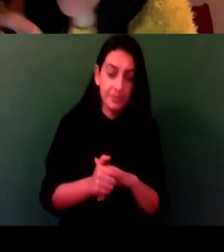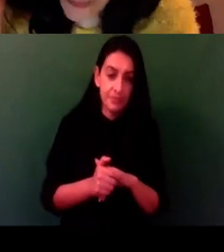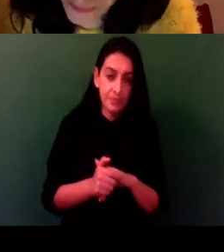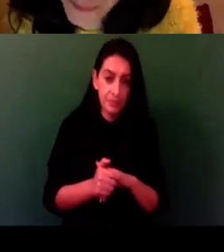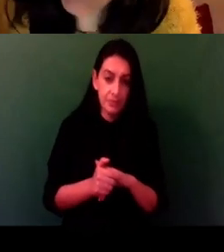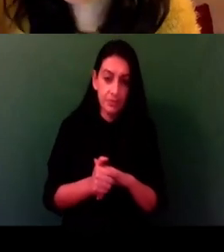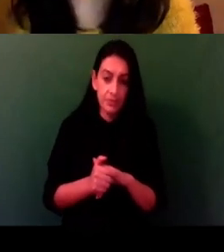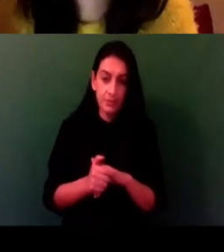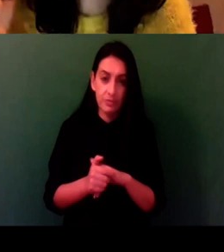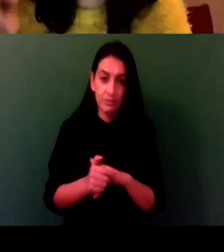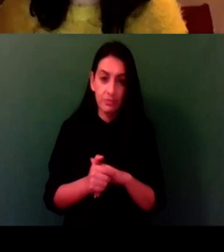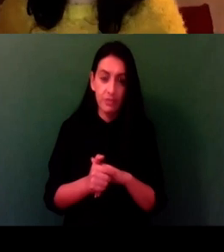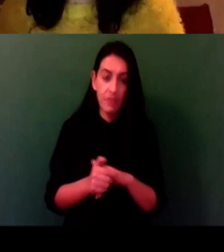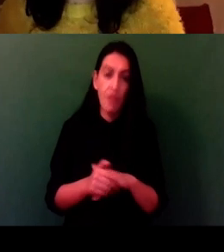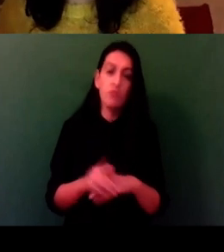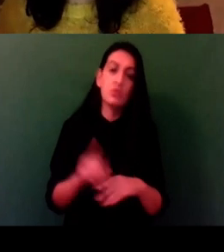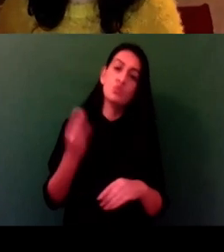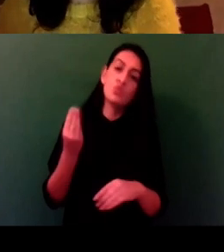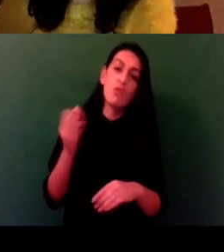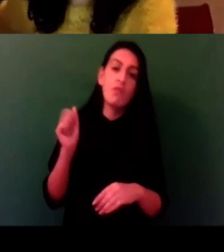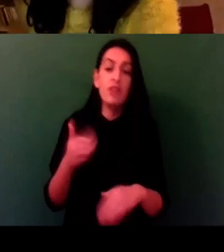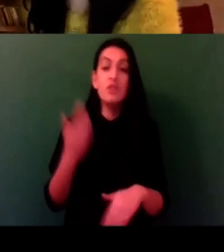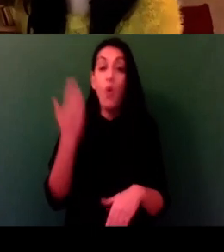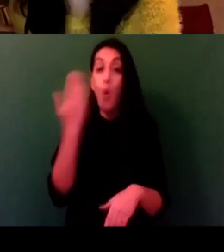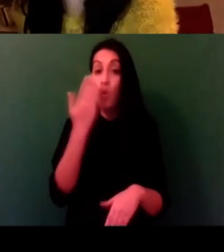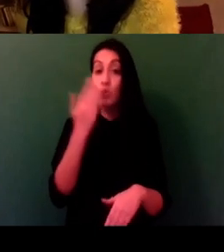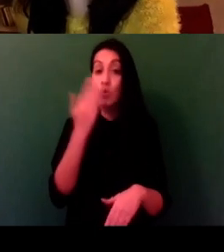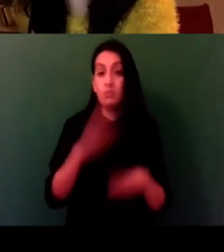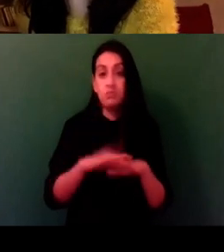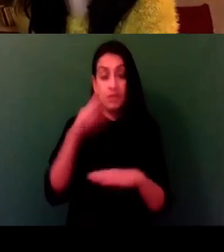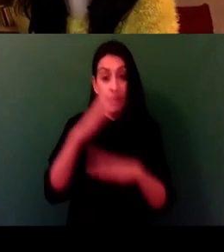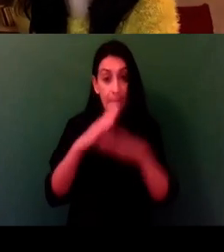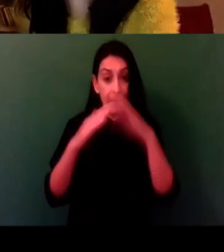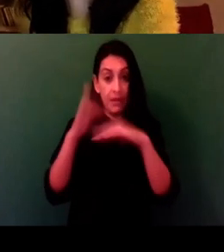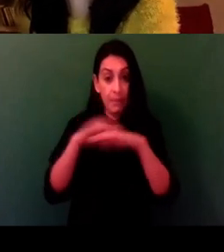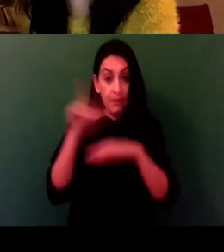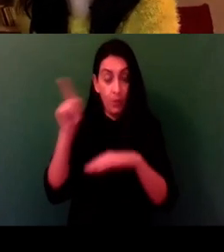okul yapıyor. Okul projeleri de bulunmuş. Ve aslında